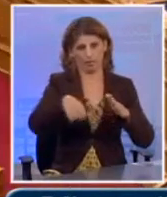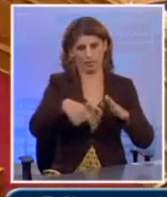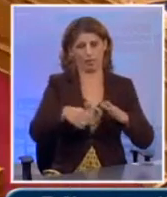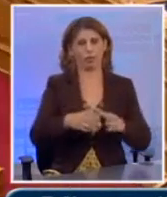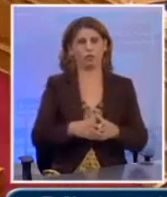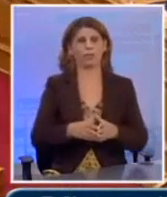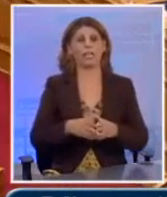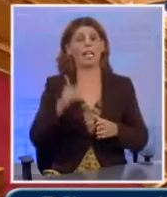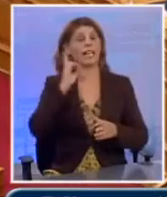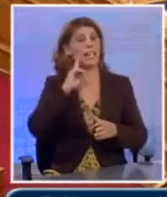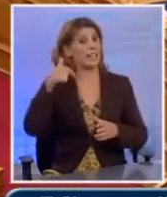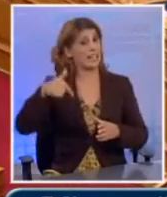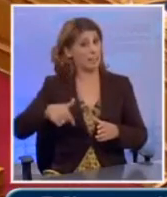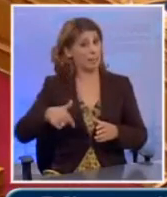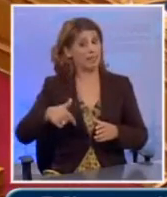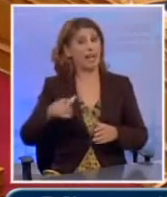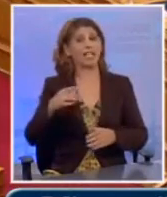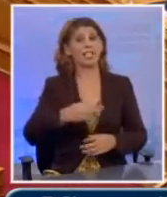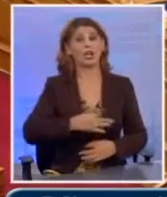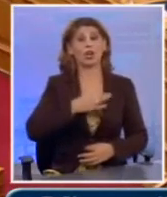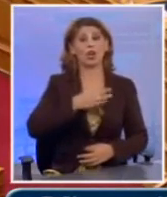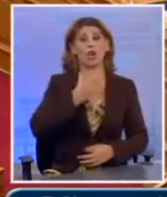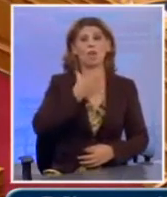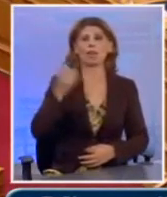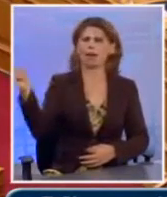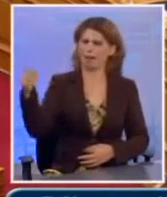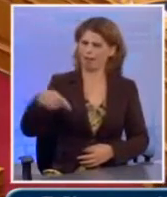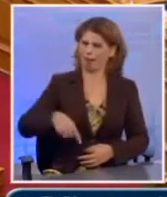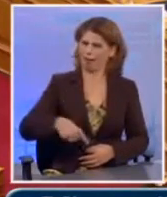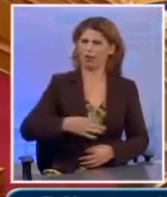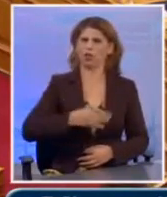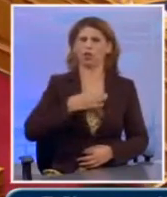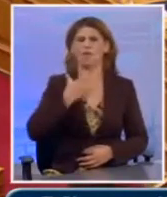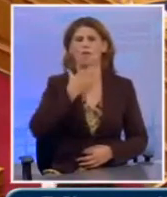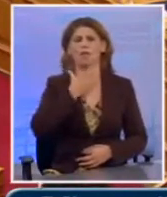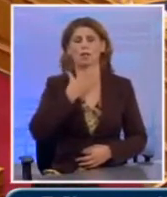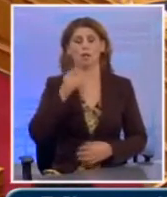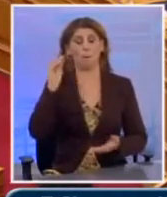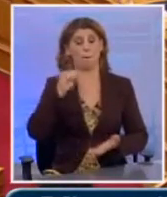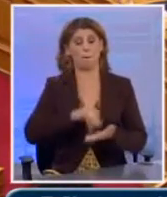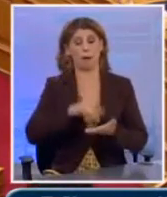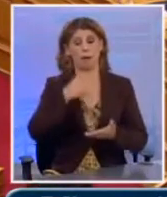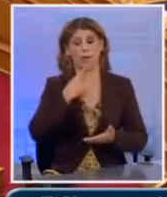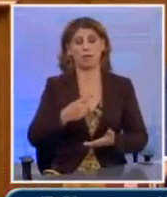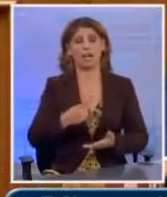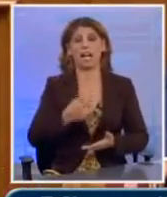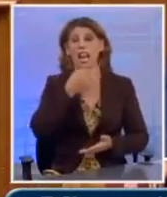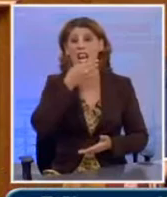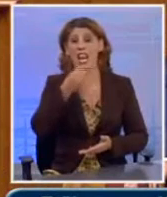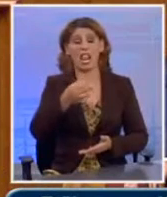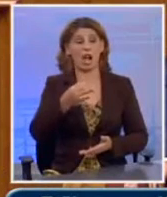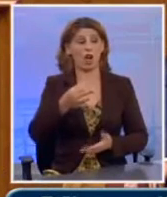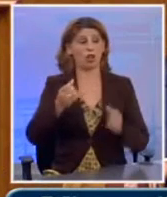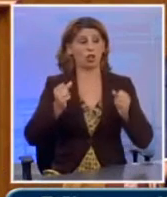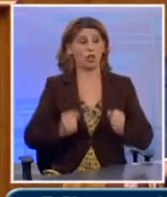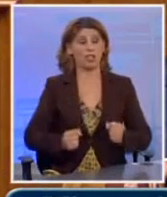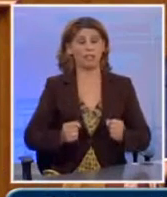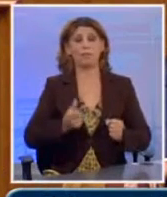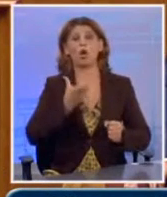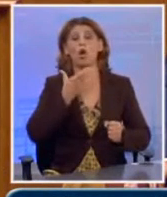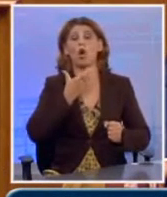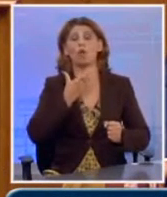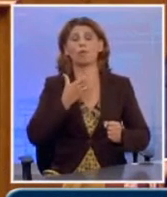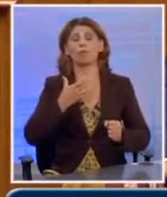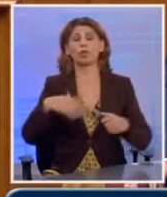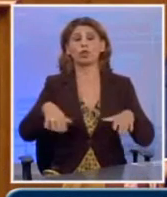Και η κυρία Γεννηματά και ο κύριος Βενιζέλος θα πρέπει να... Άρχεται ο κύριος Βενιζέλος, θα το επαναλάβω. Λέω για το θεσμικό τρόμο που είπατε, κύριε Βενιζέλο, για τη δήλωση